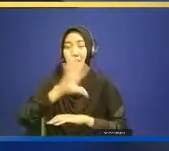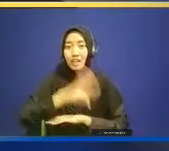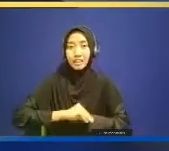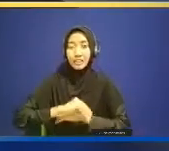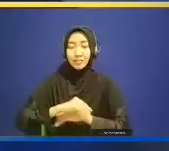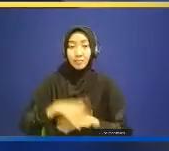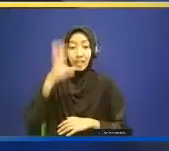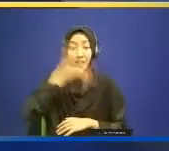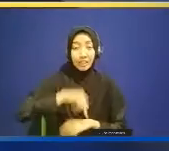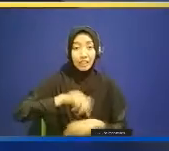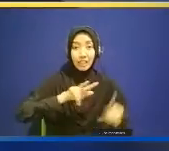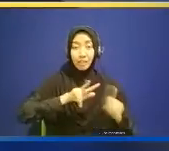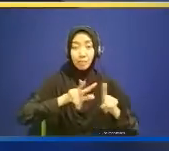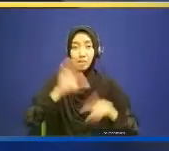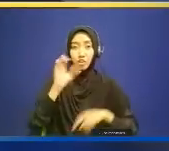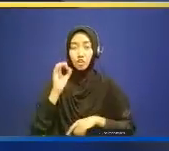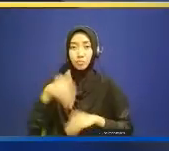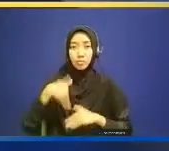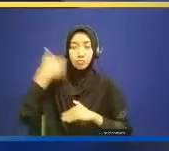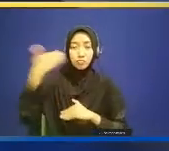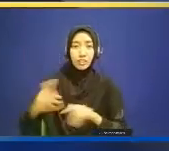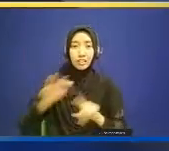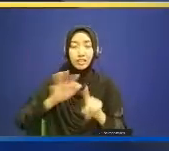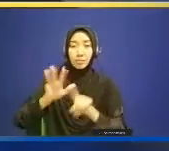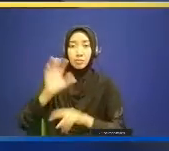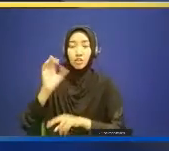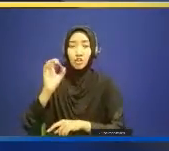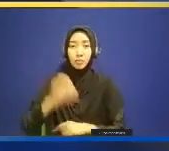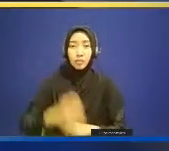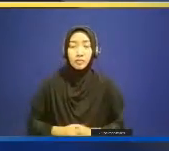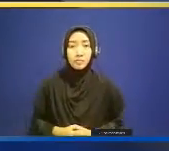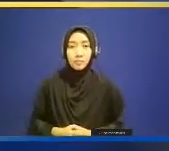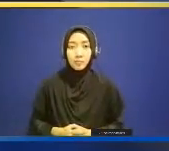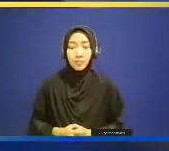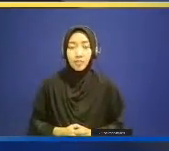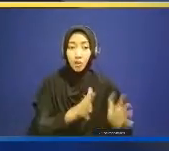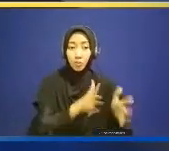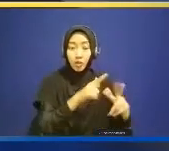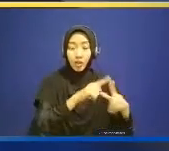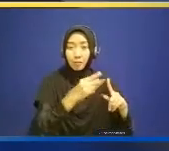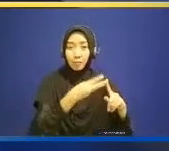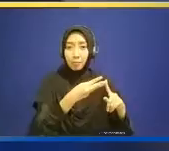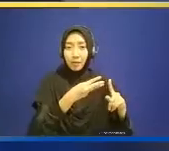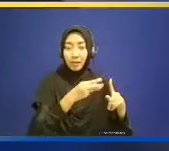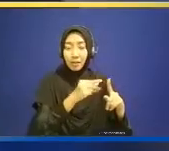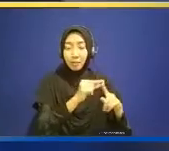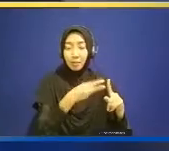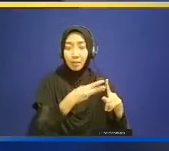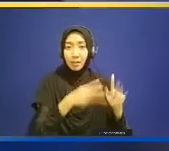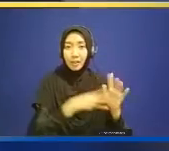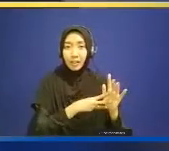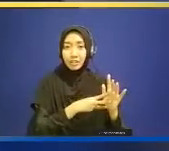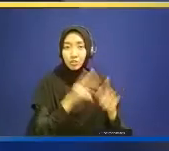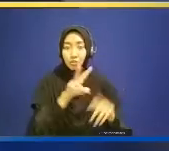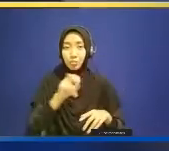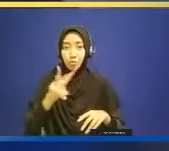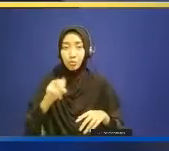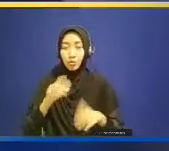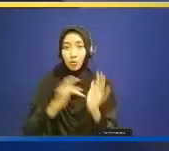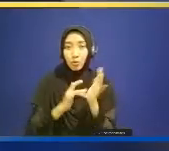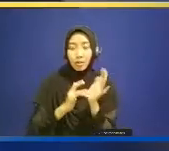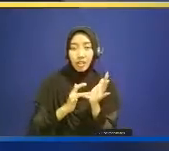hari ini 18 okt hingga 19 okt bincang APBN 2022 akan menyajikan webinar